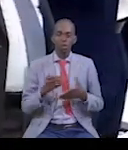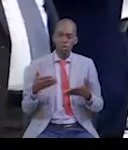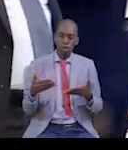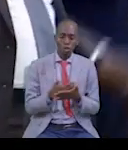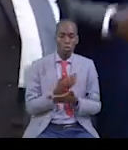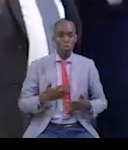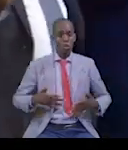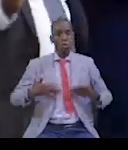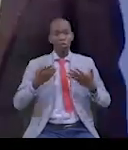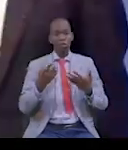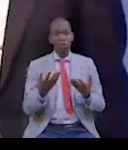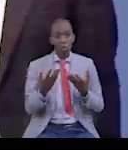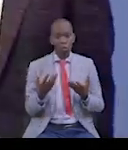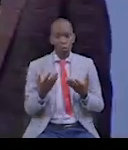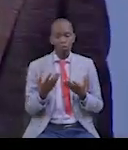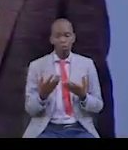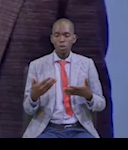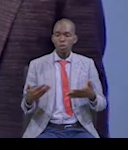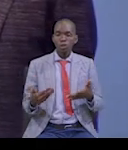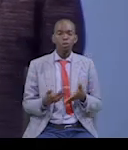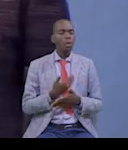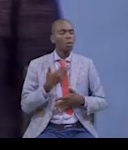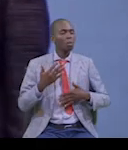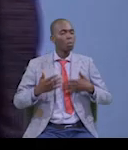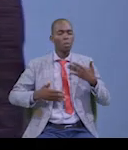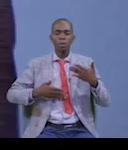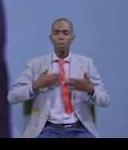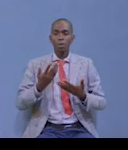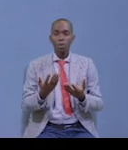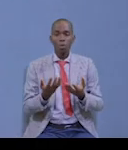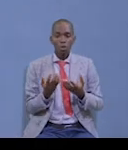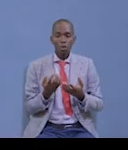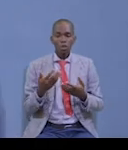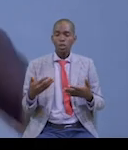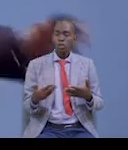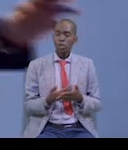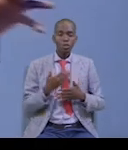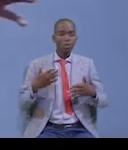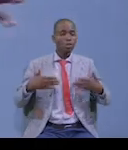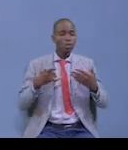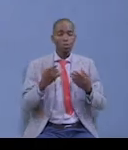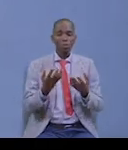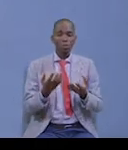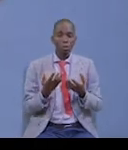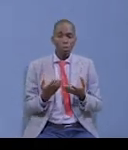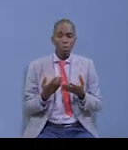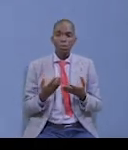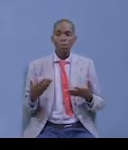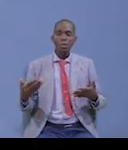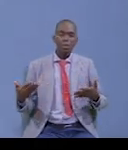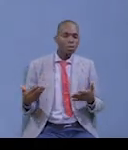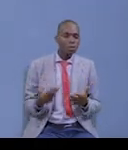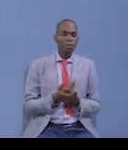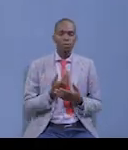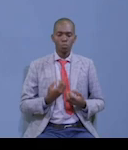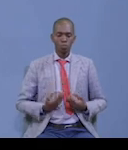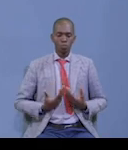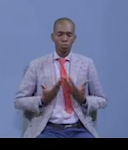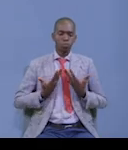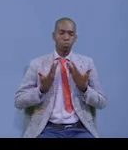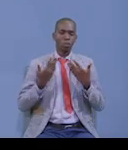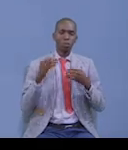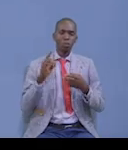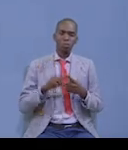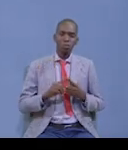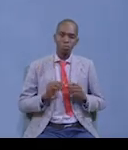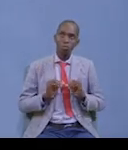నూతన జీవం. New excitement, నూతనమైన ఉత్సాహం. New joy, నూతనమైన సంతోషం. New drive in your life,